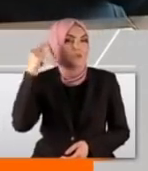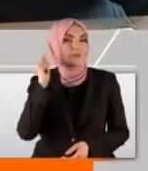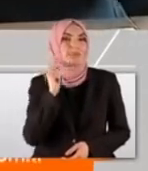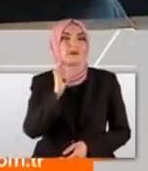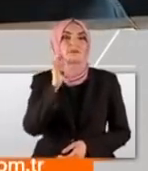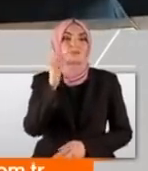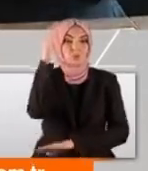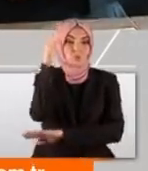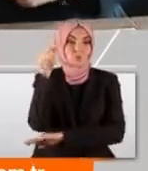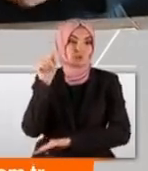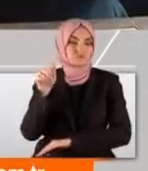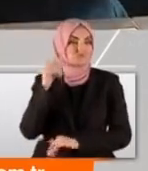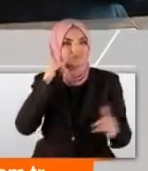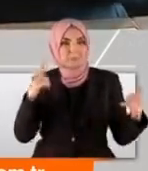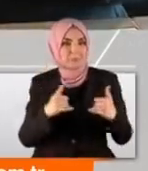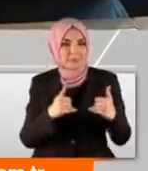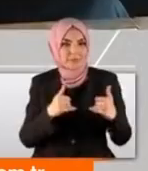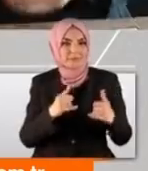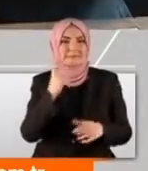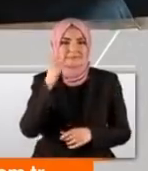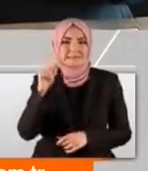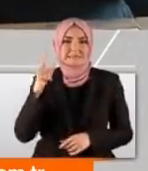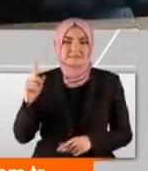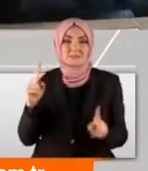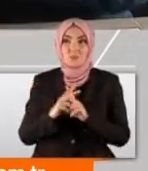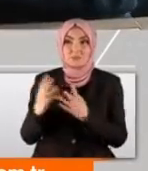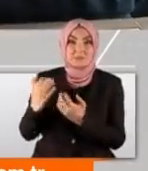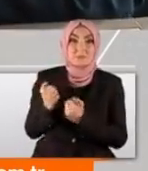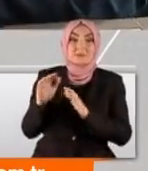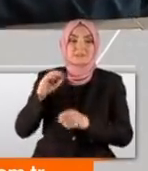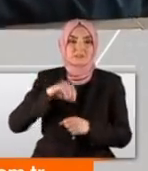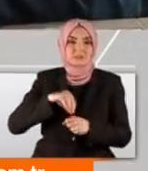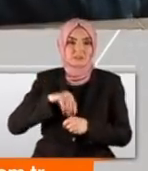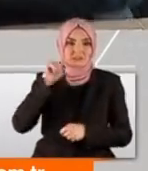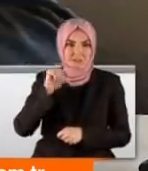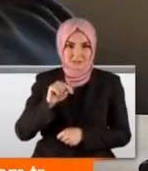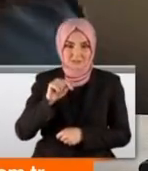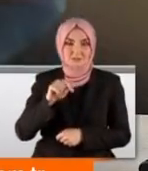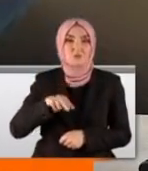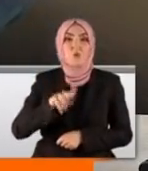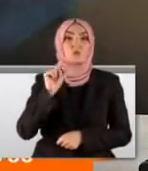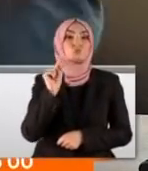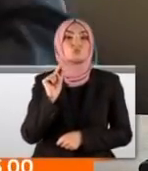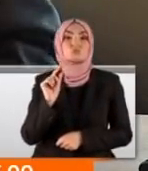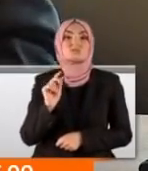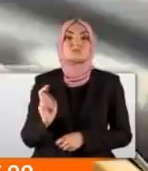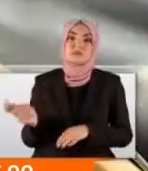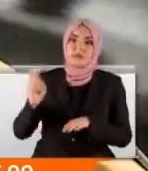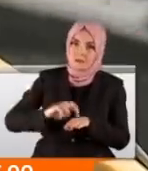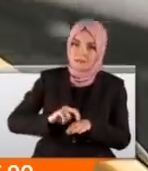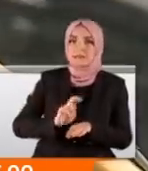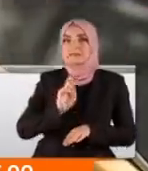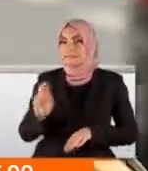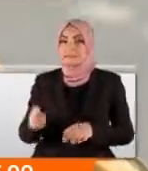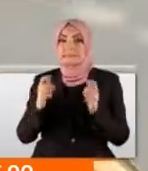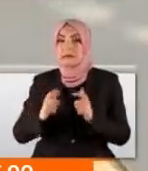Tek tek polise yakalanmamak için durakları nerede yolcu indirip bindireceğini de söyledi. Havaalanlarına yanında yolcu varken